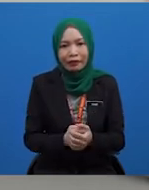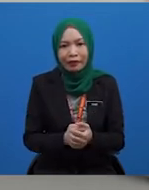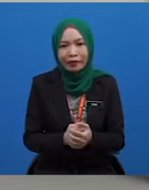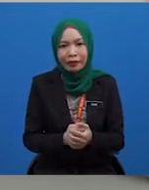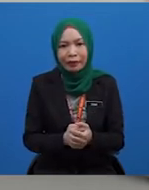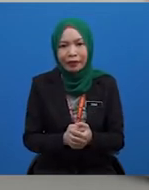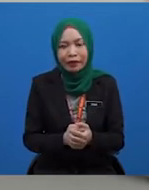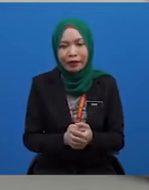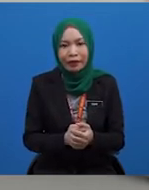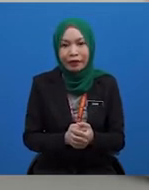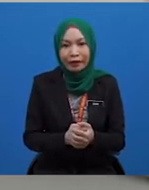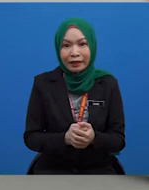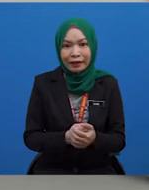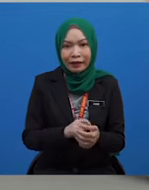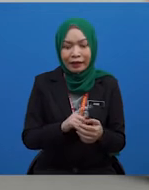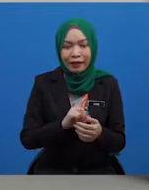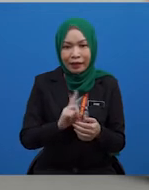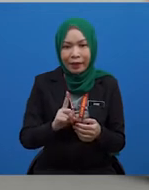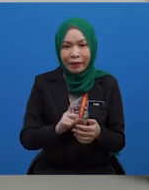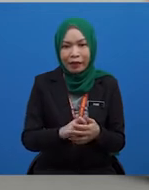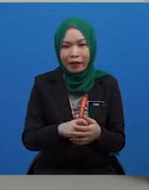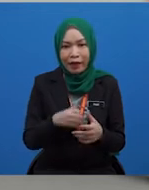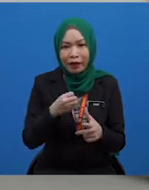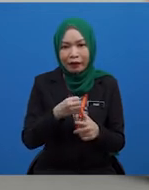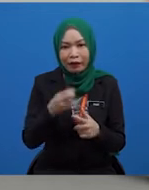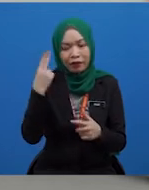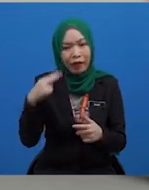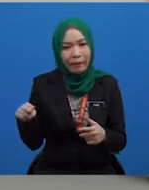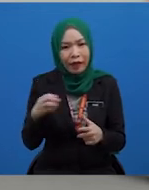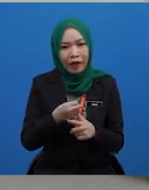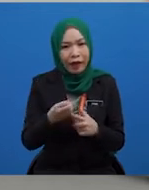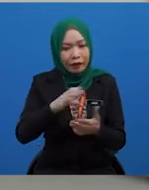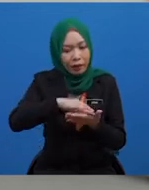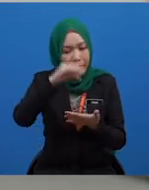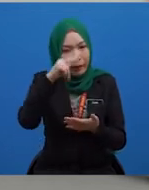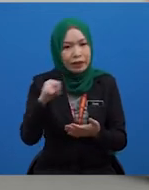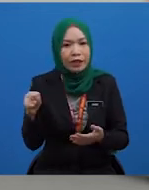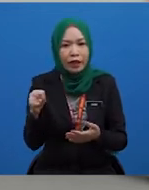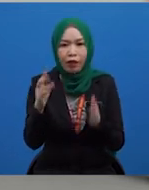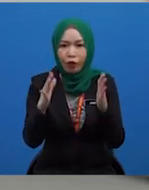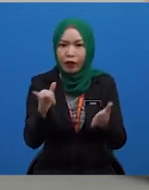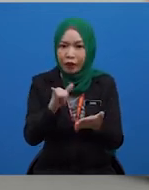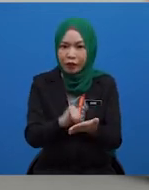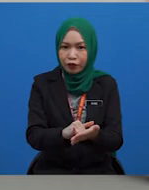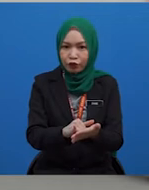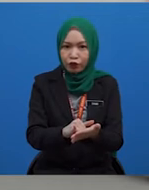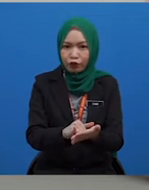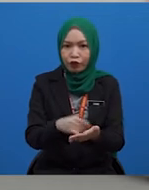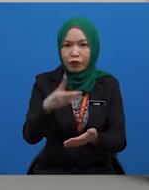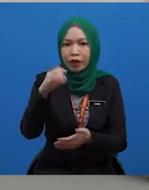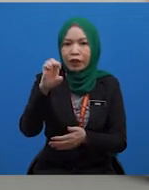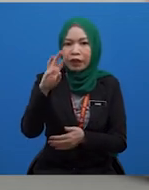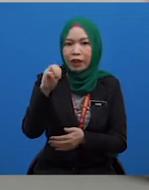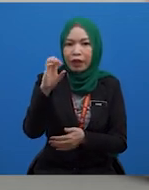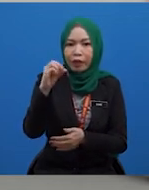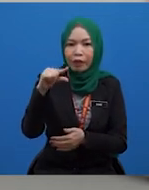Demografi merupakan satu asas segmentasi yang paling popular dan paling biasanya digunakan oleh pemasar untuk